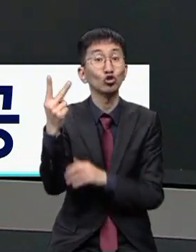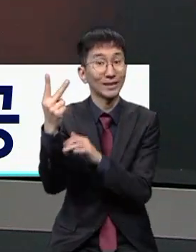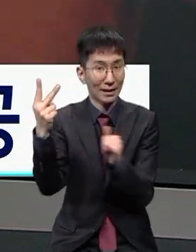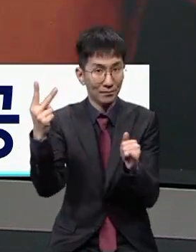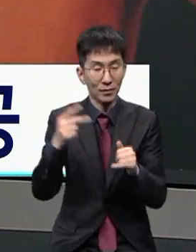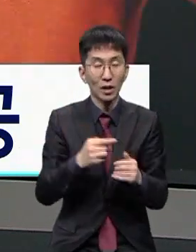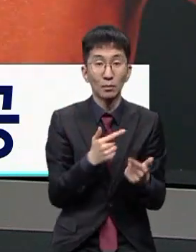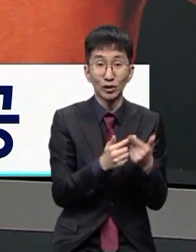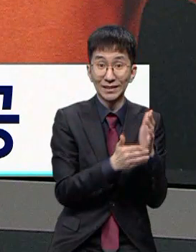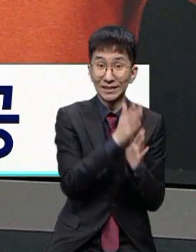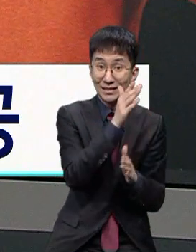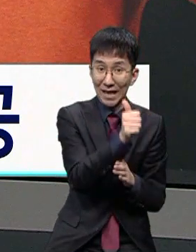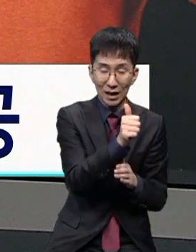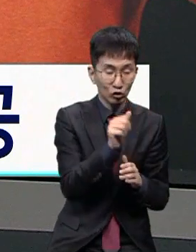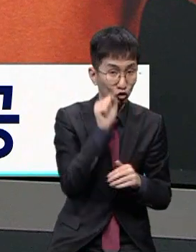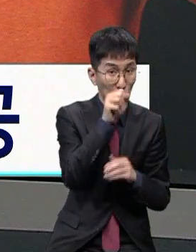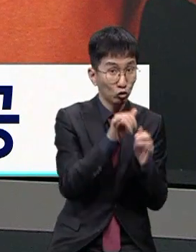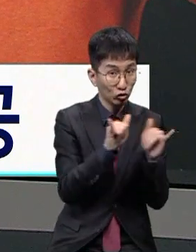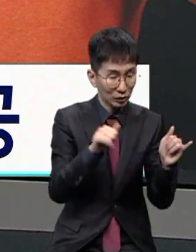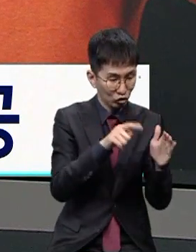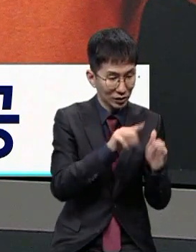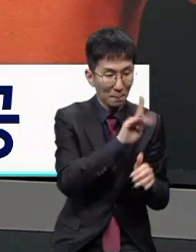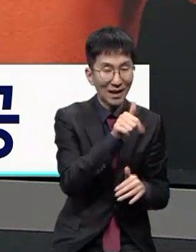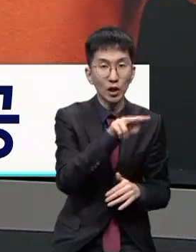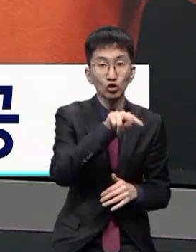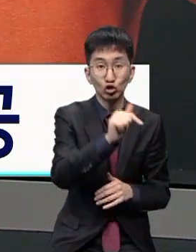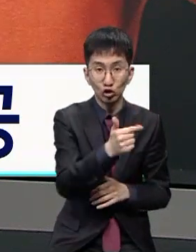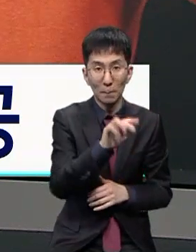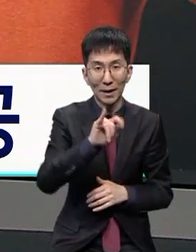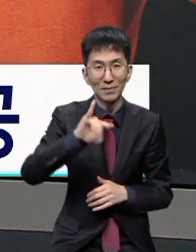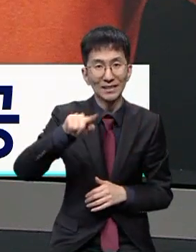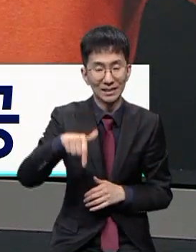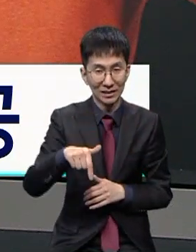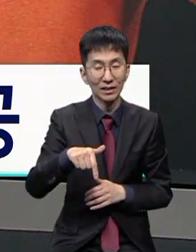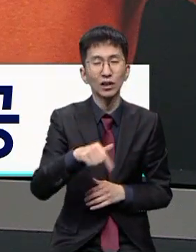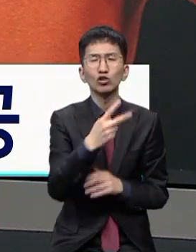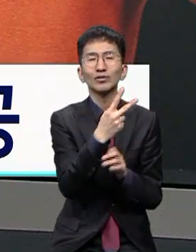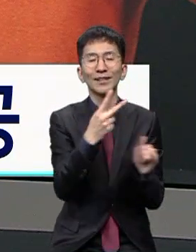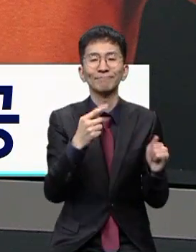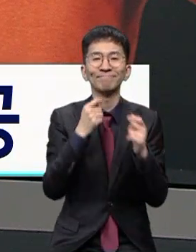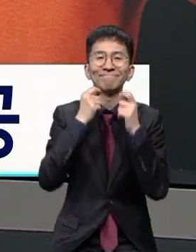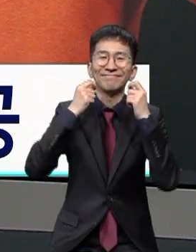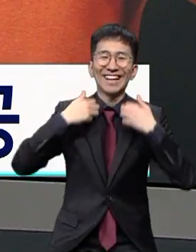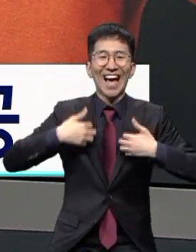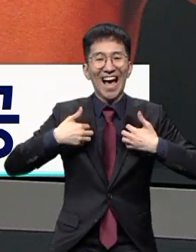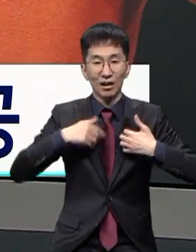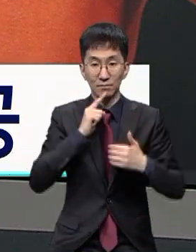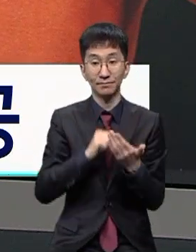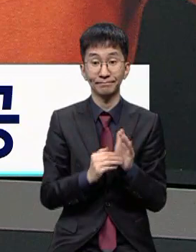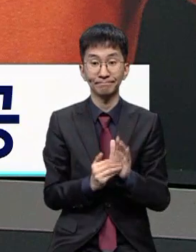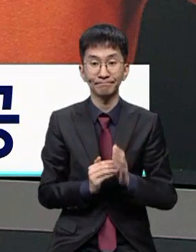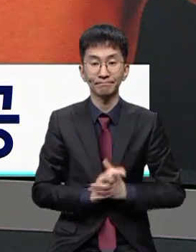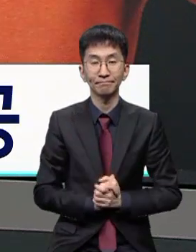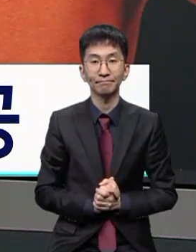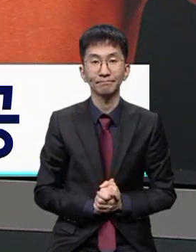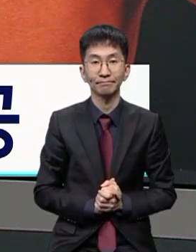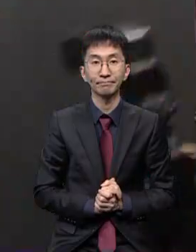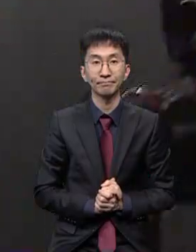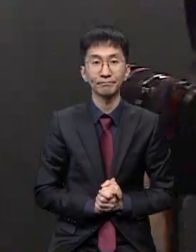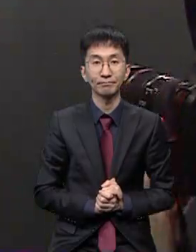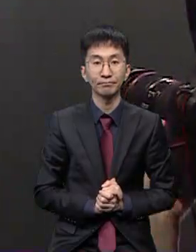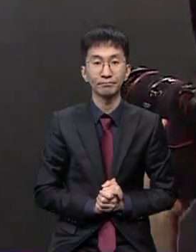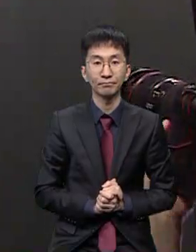또 부산시장 후보 가운데선 박형준 후보, 또 박민식 후보가 먼저 웃었습니다. 이현영 기자입니다.